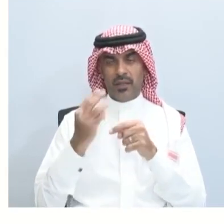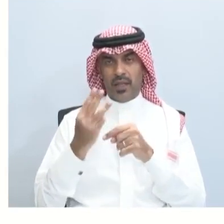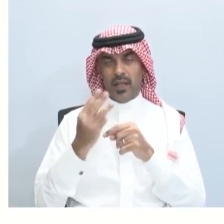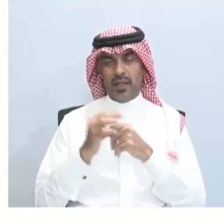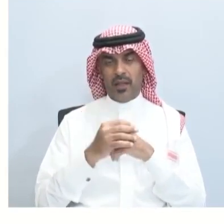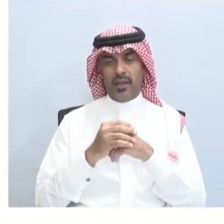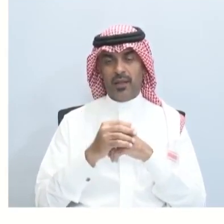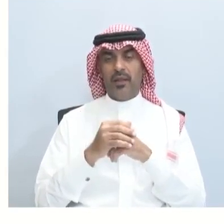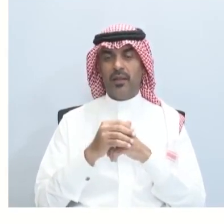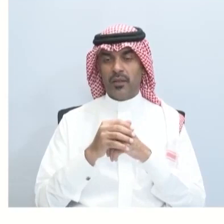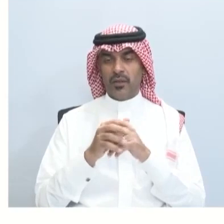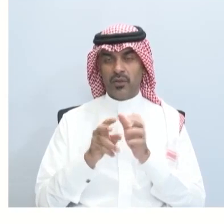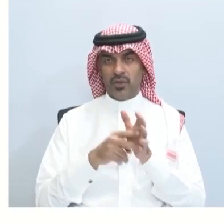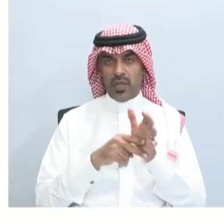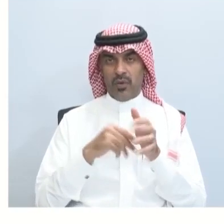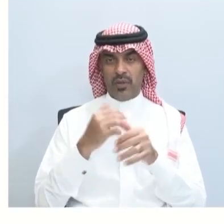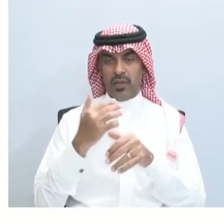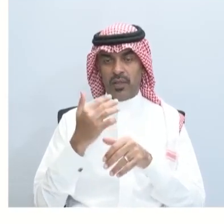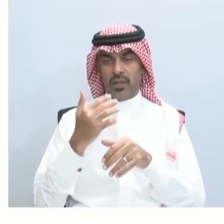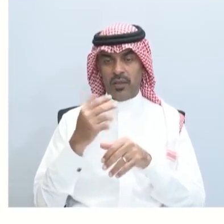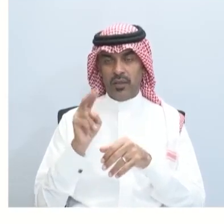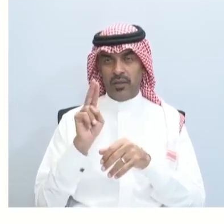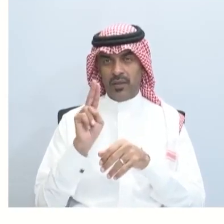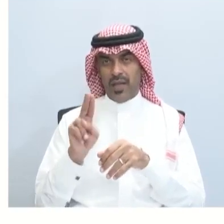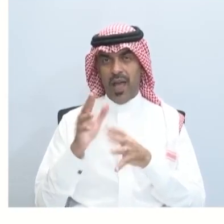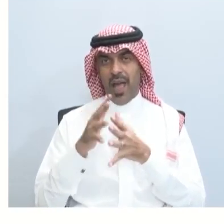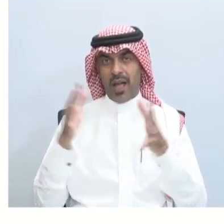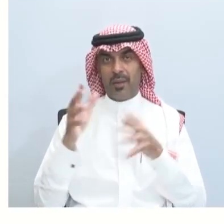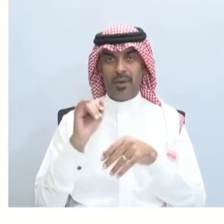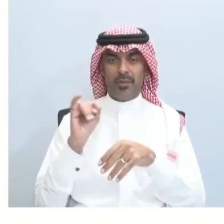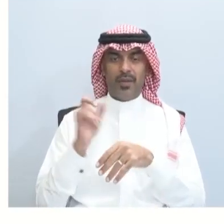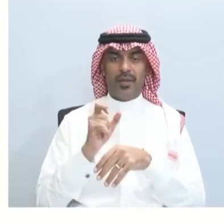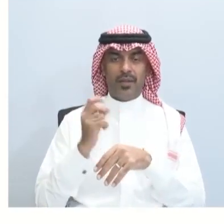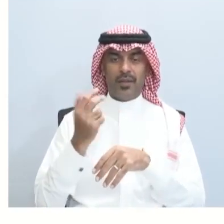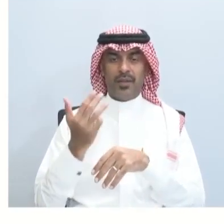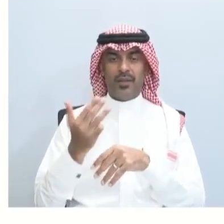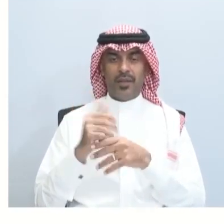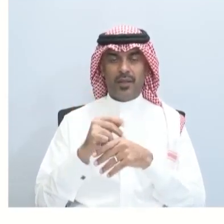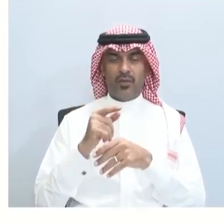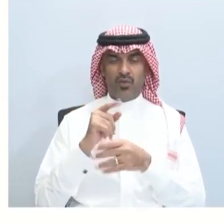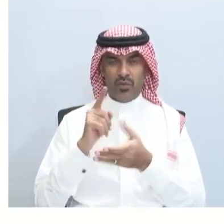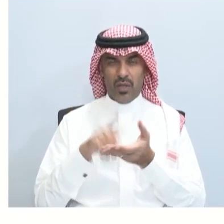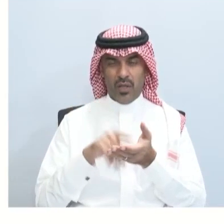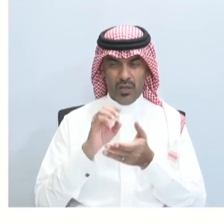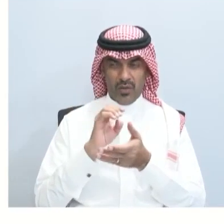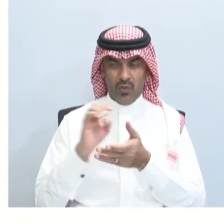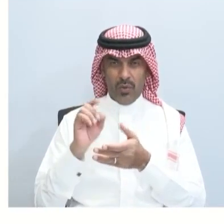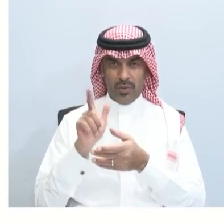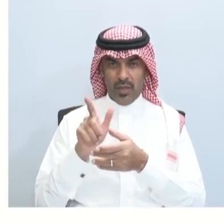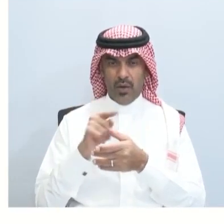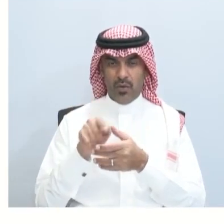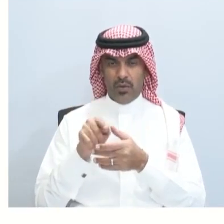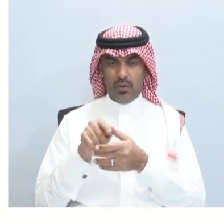نعم سوف تصبح متباينه اكبر من تسعه للتحقق من صحه الحل